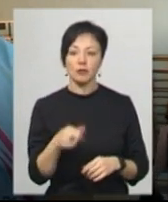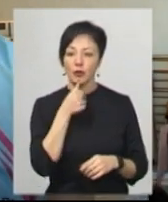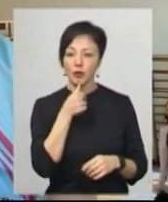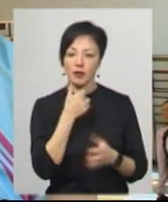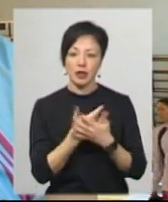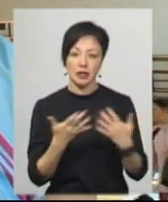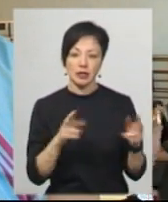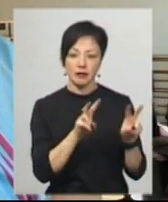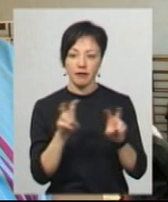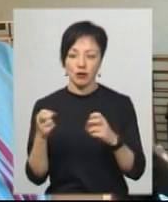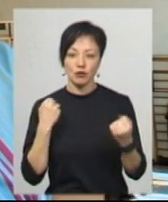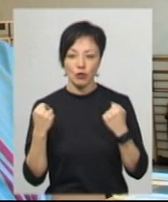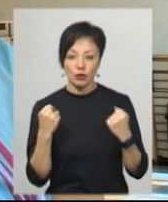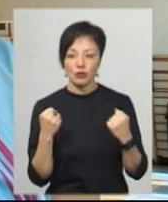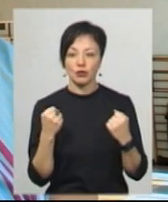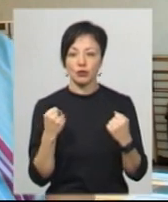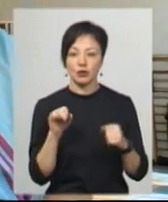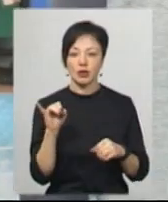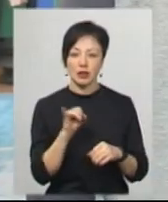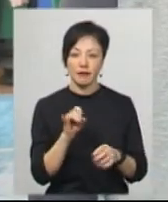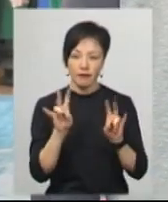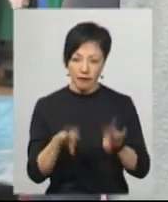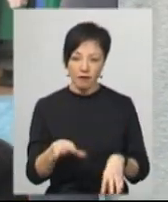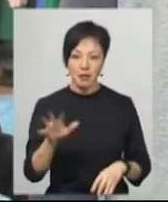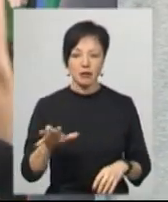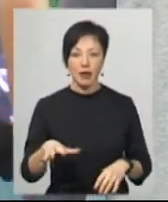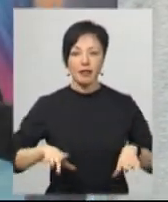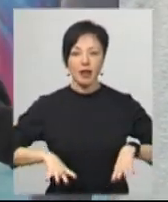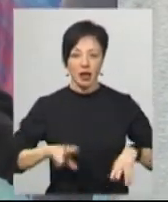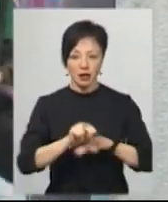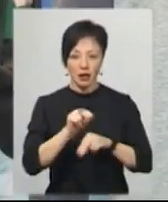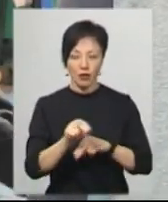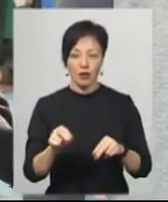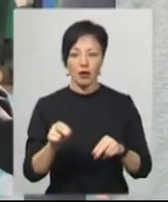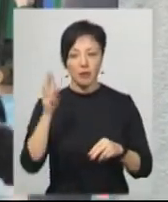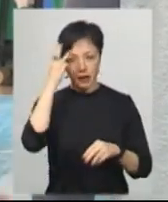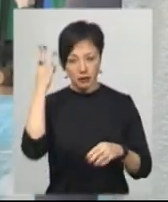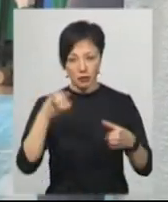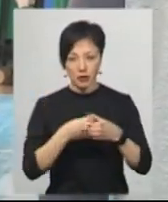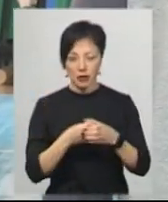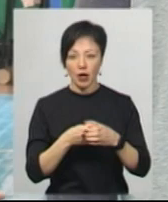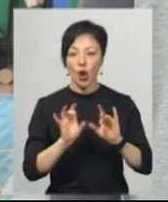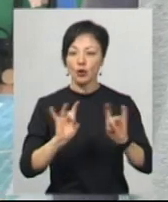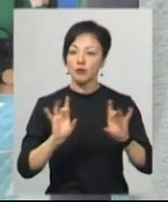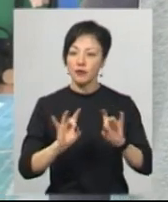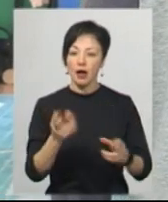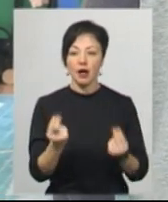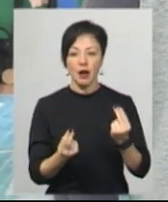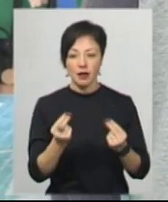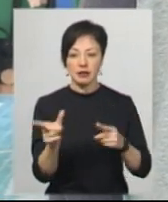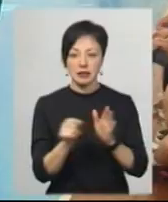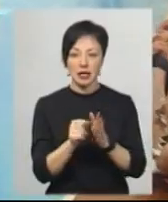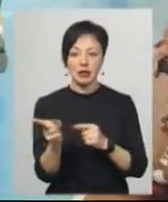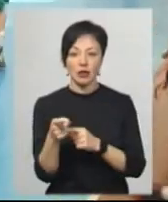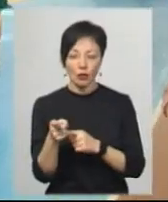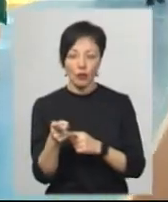різні види спорту і затримався саме в баскетболі. Тренерка команди БК «Хмельницька політехніка» Анна Шликова розповідає, грали з